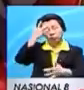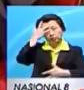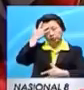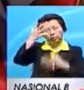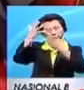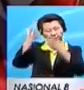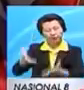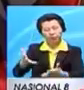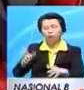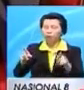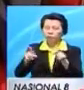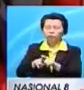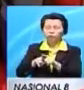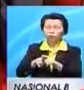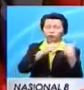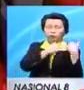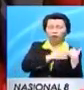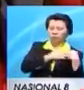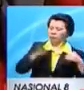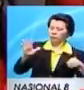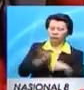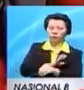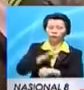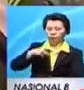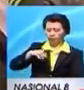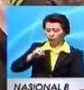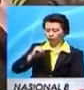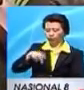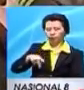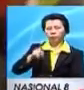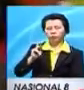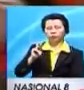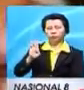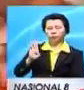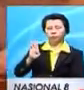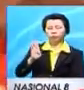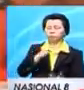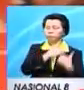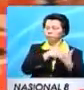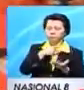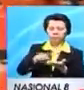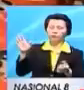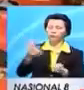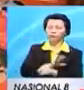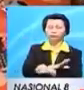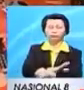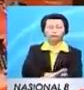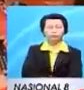penyakit kronik turut ditanggung sepenuhnya oleh POKB.